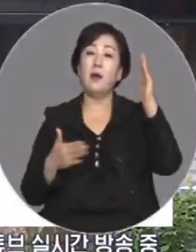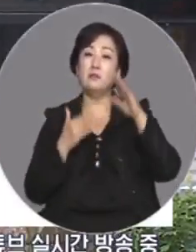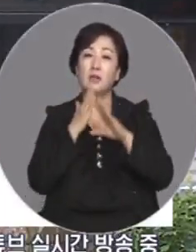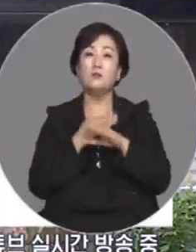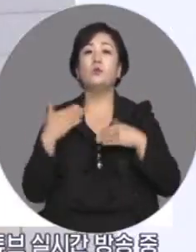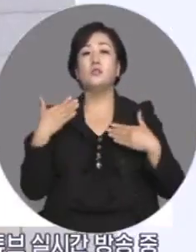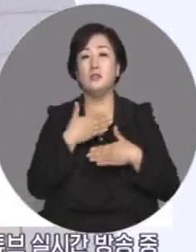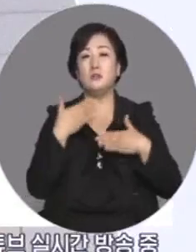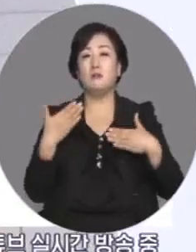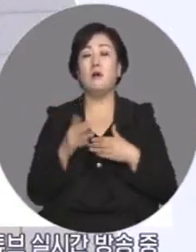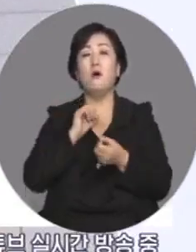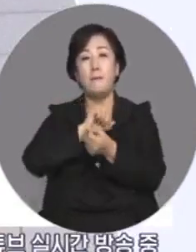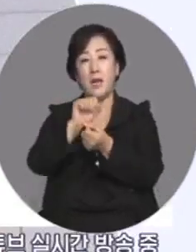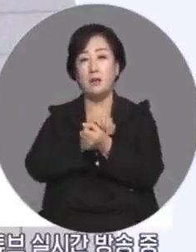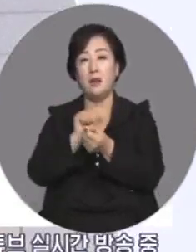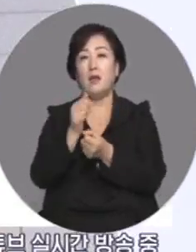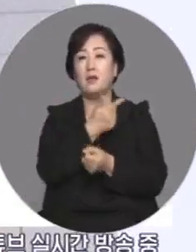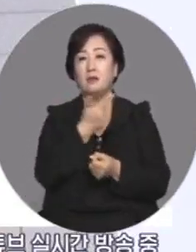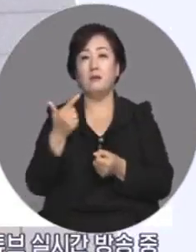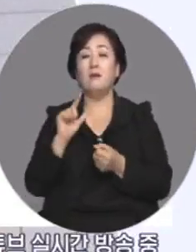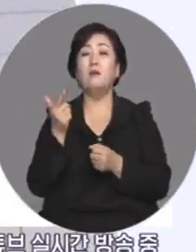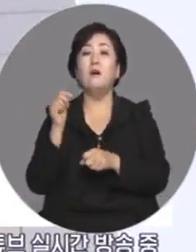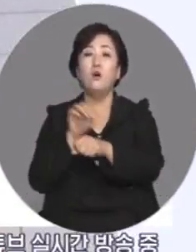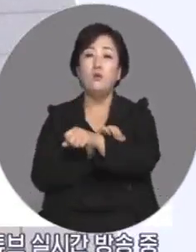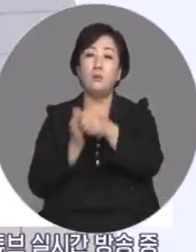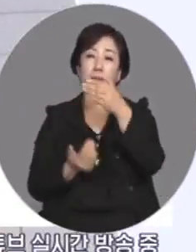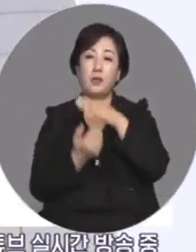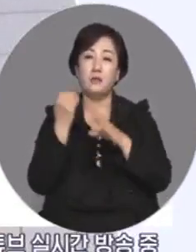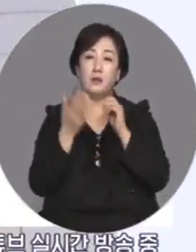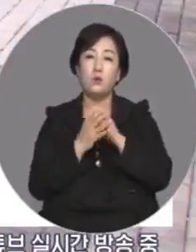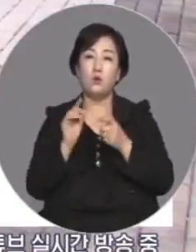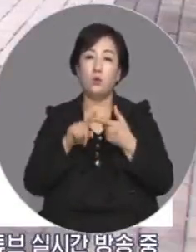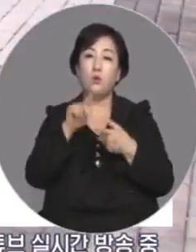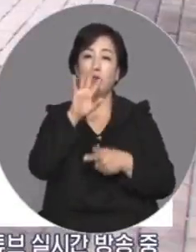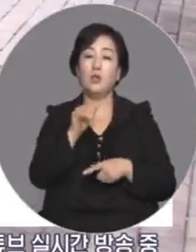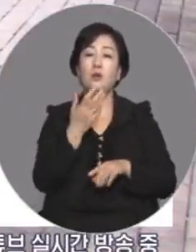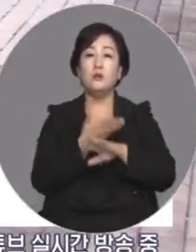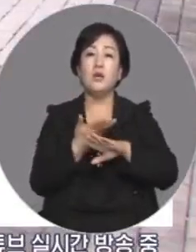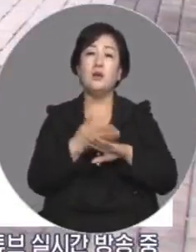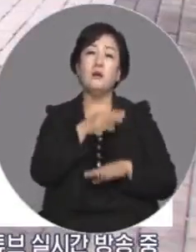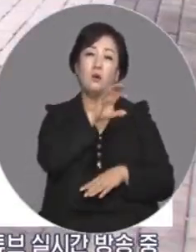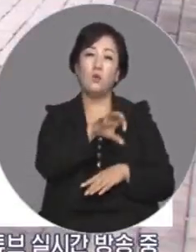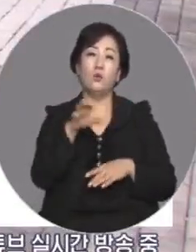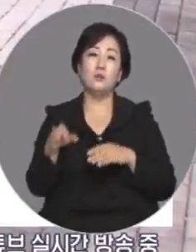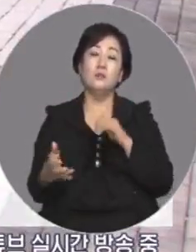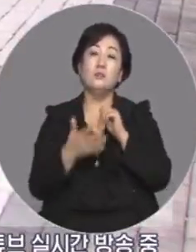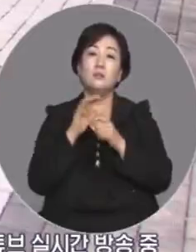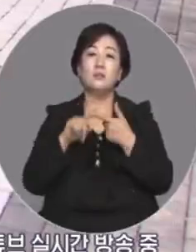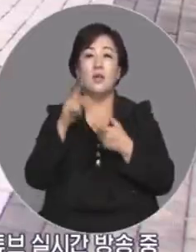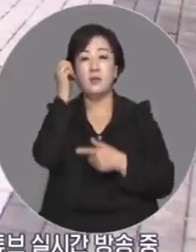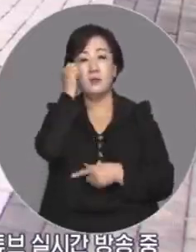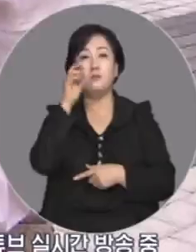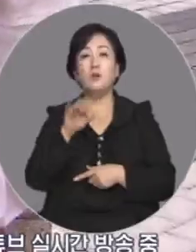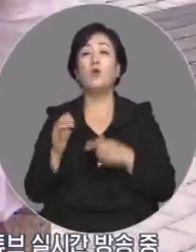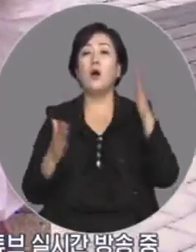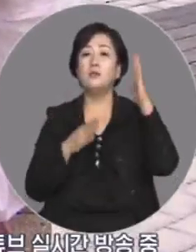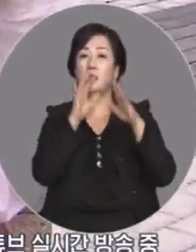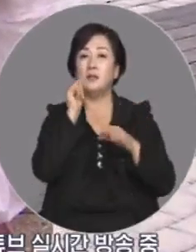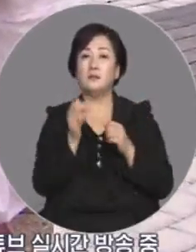씻는 것부터 세탁까지 불편한 점이 한둘이 아닌 상황에 기숙사를 두고 인근 숙박시설을 이용하는 학생도 있습니다.